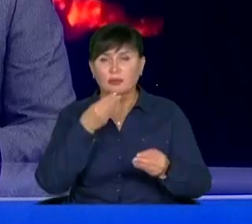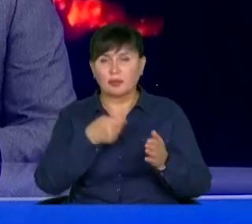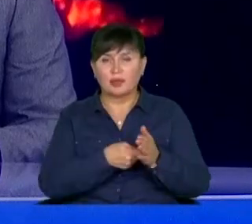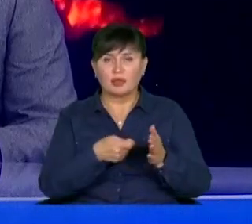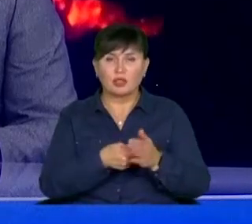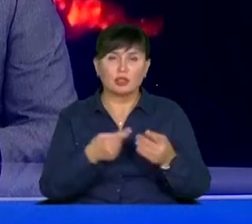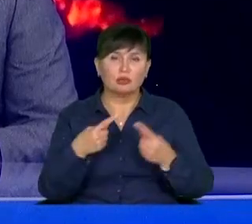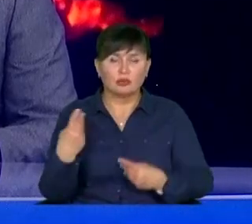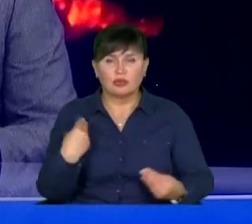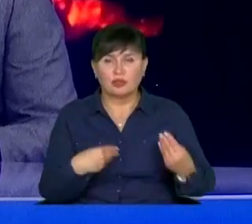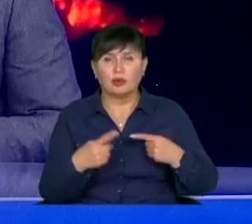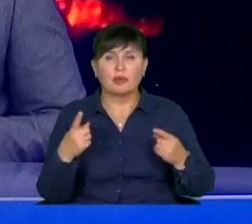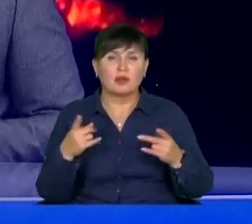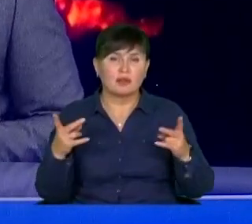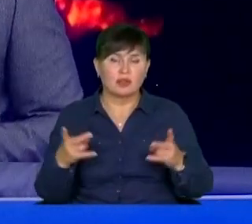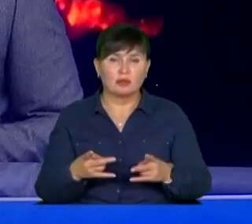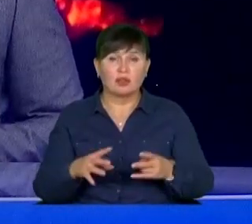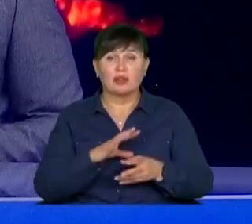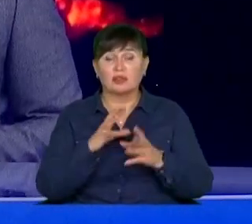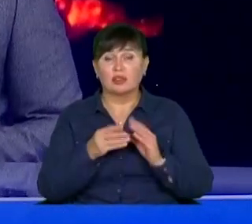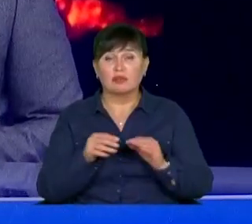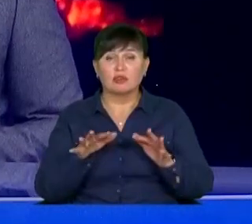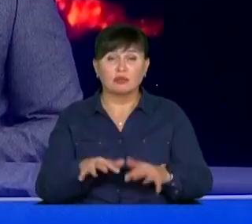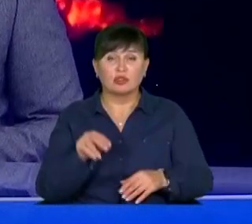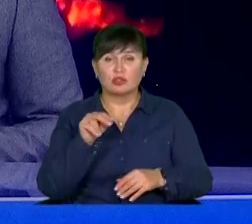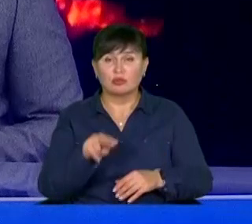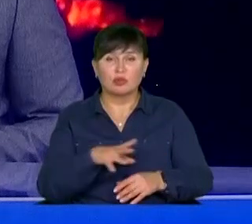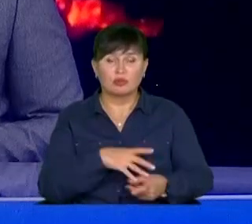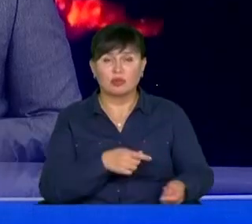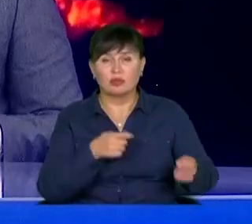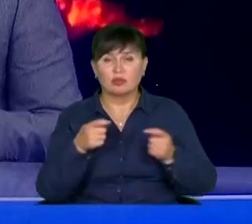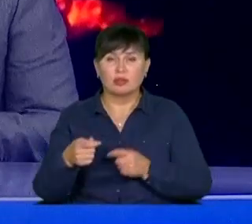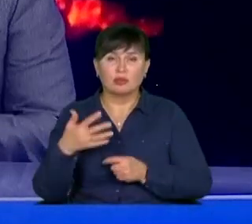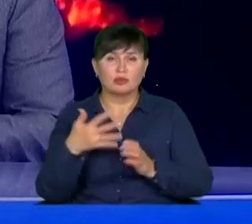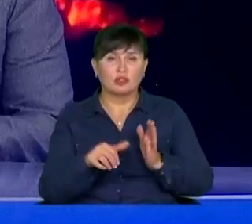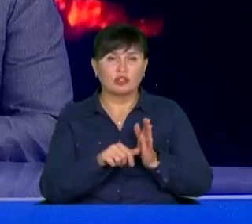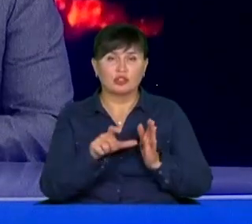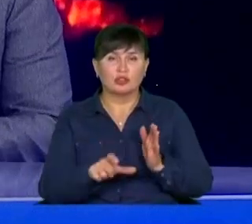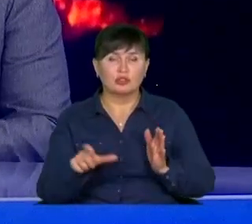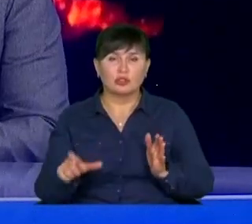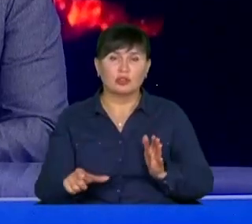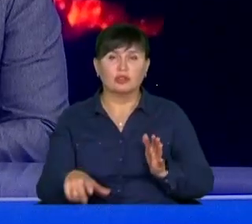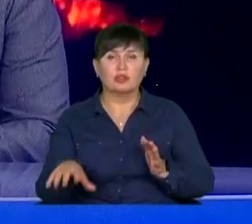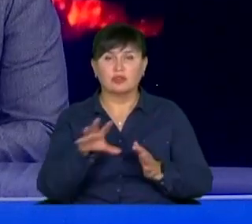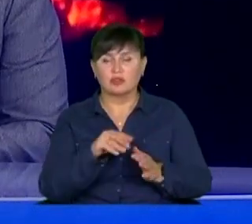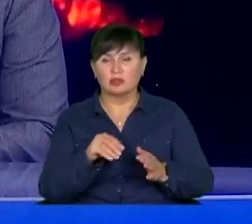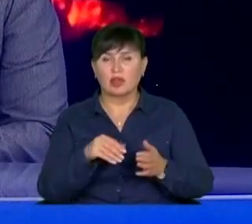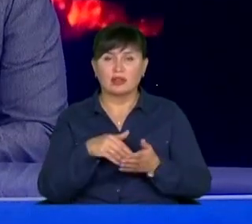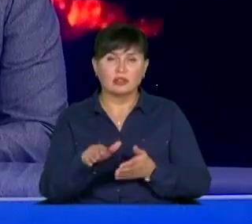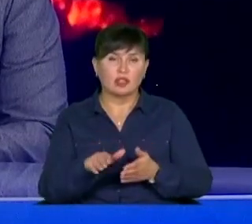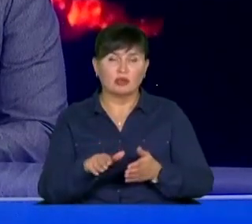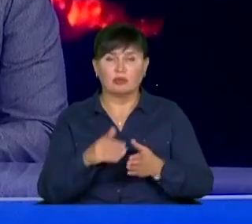другие вещи первой необходимости. Всего с места ЧП были эвакуированы 56 человек. 7 из них отказались от